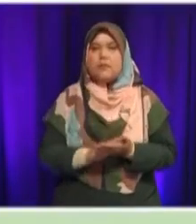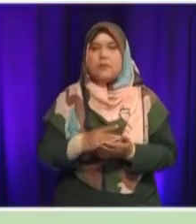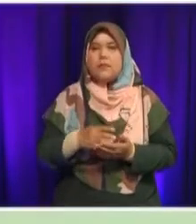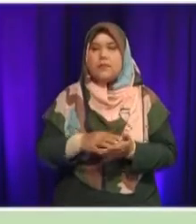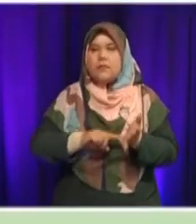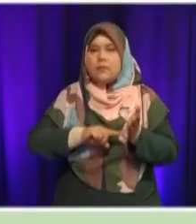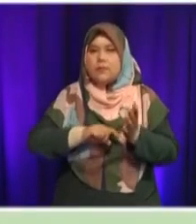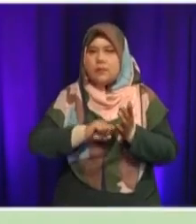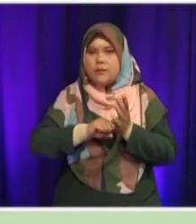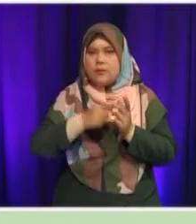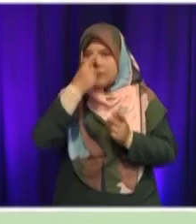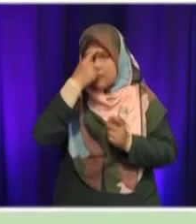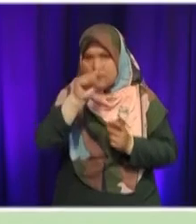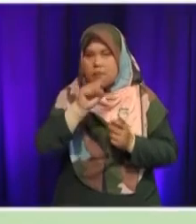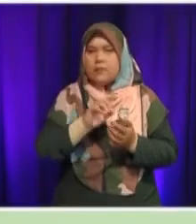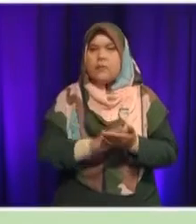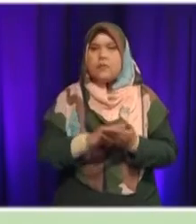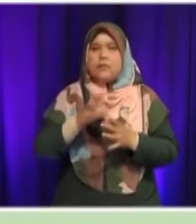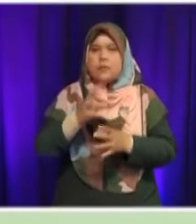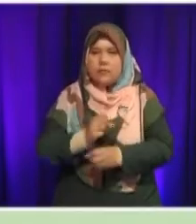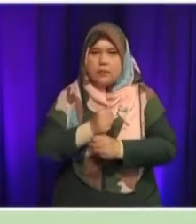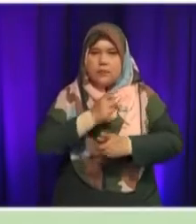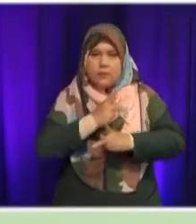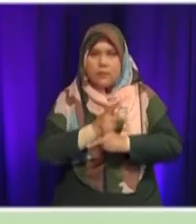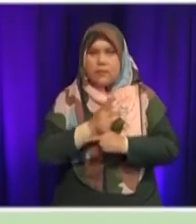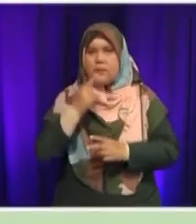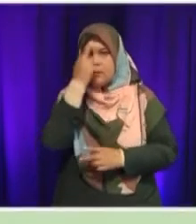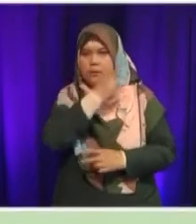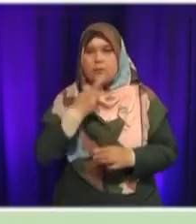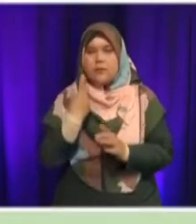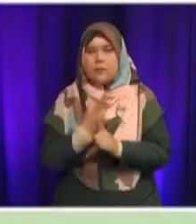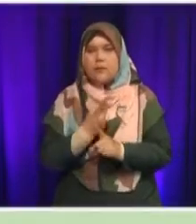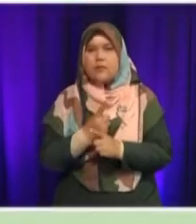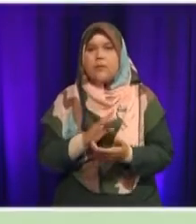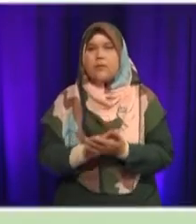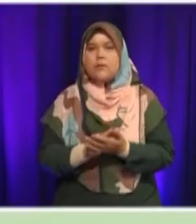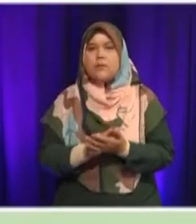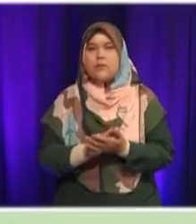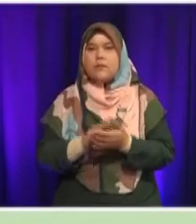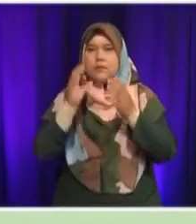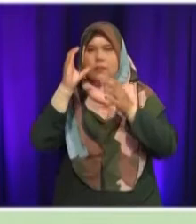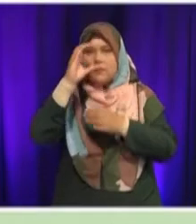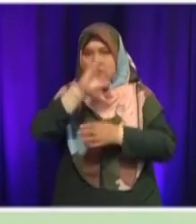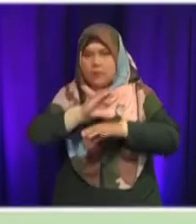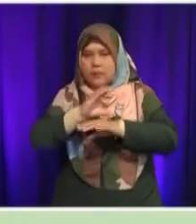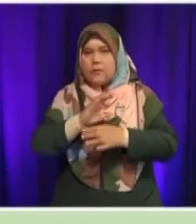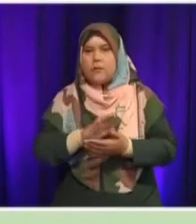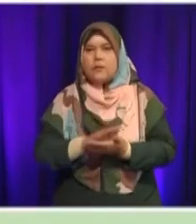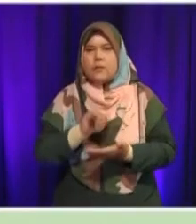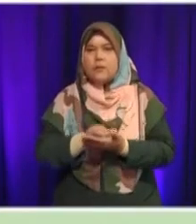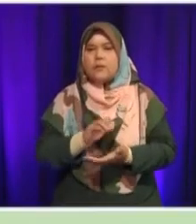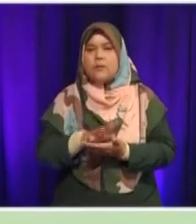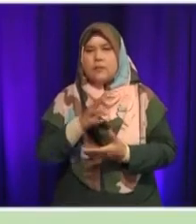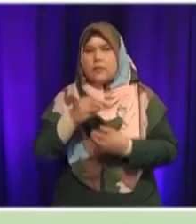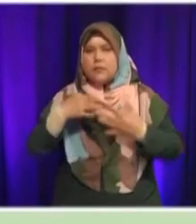dapat mengekalkan lupa bentuk cokelat tersebut dan dapat memastikan cukup di dalam keadaan